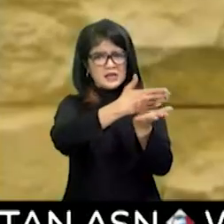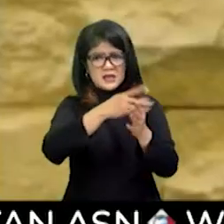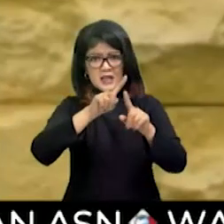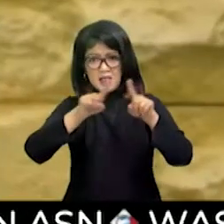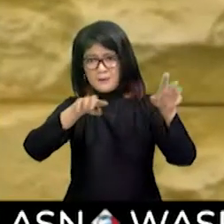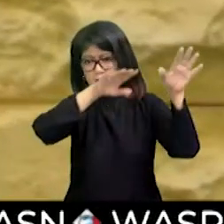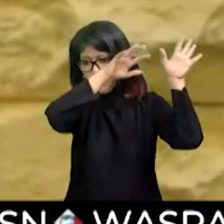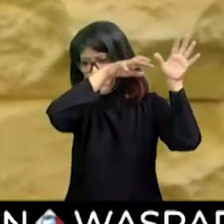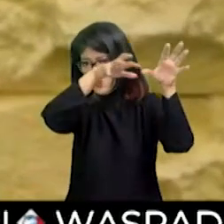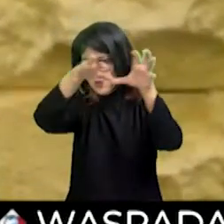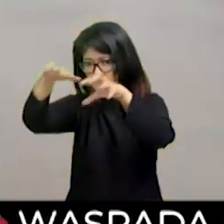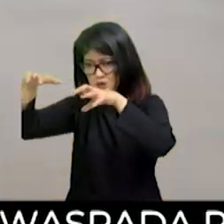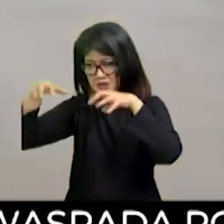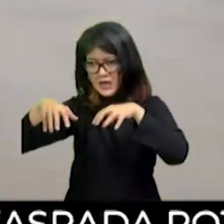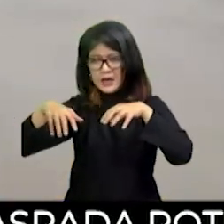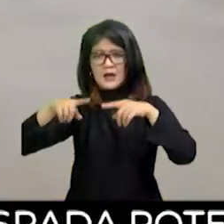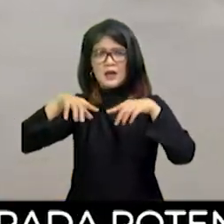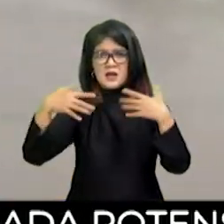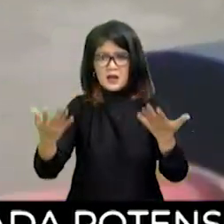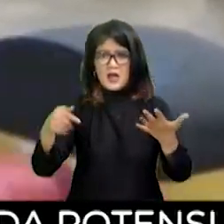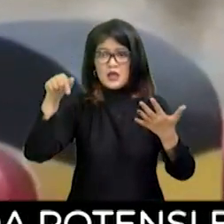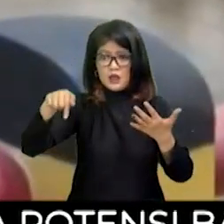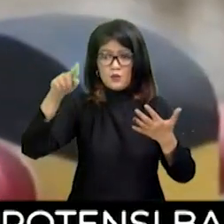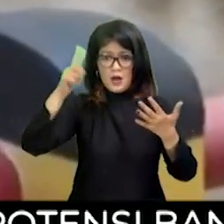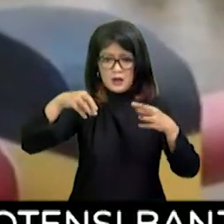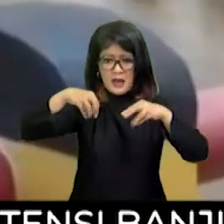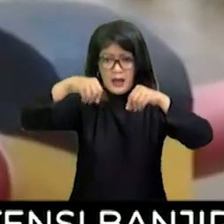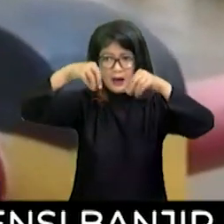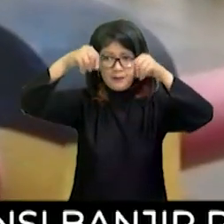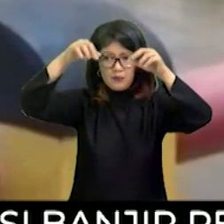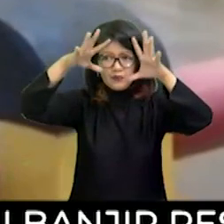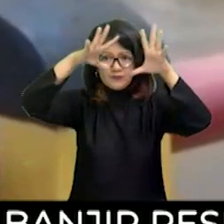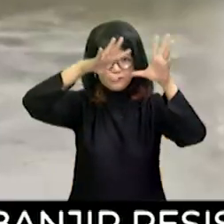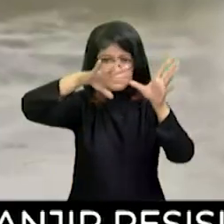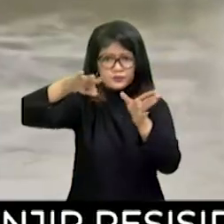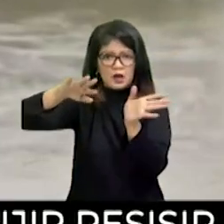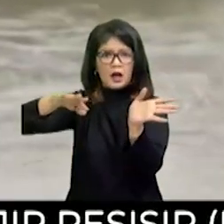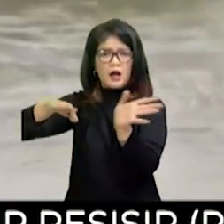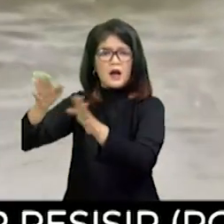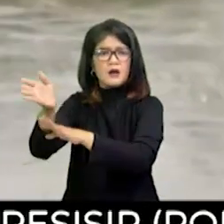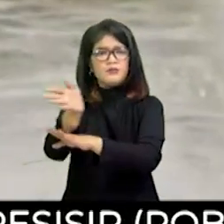arah angin yang menuju Lumajang sisi selatan, abu vulkanik Gunung Semeru tak jadi mengarah ke wilayah Jember.